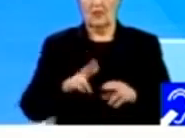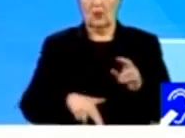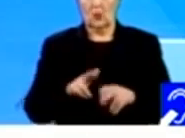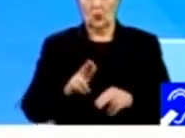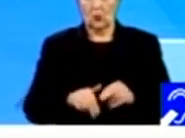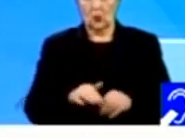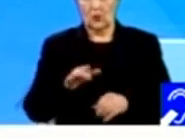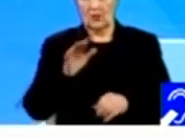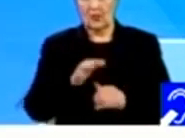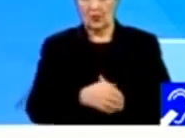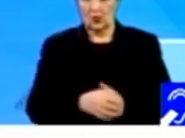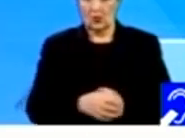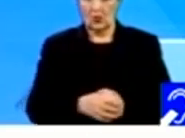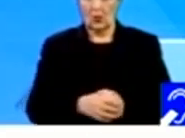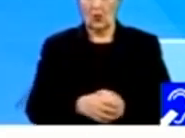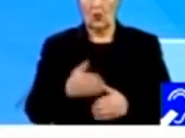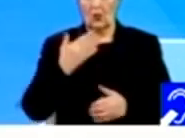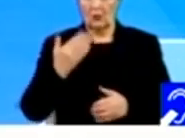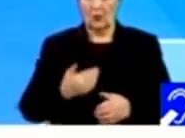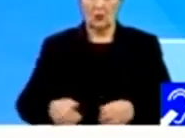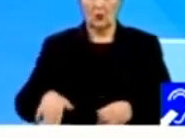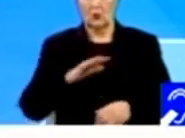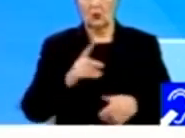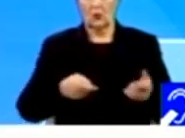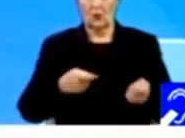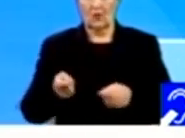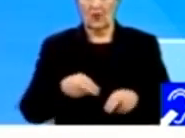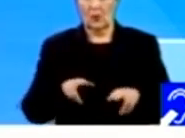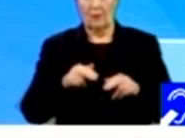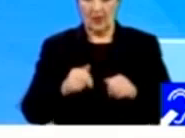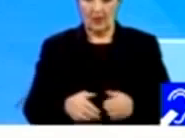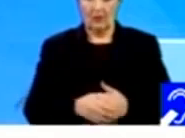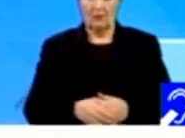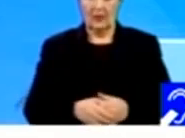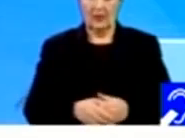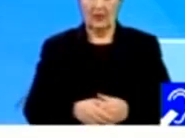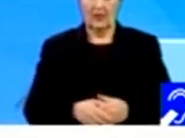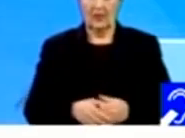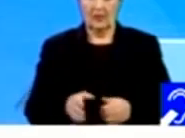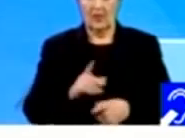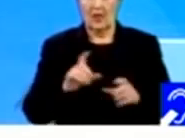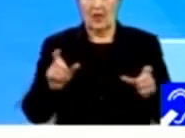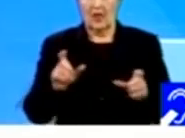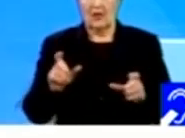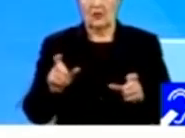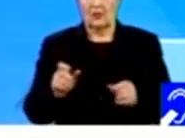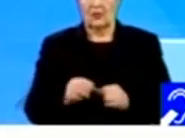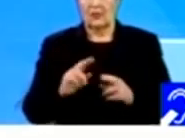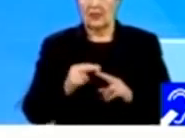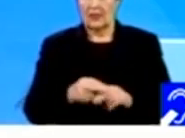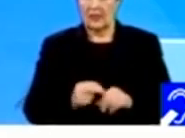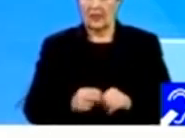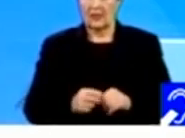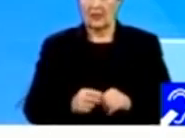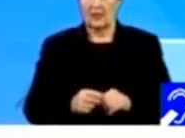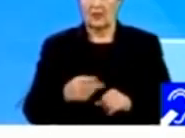construcțiilor în Chișinău. Am transmis acest raport tuturor, Guvernului, Parlamentului, Procuraturii, Agenției pentru Supraveghere Tehnică. Este